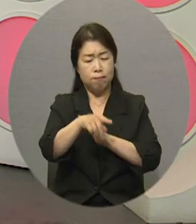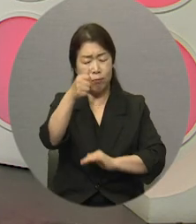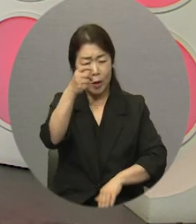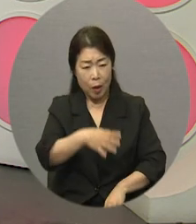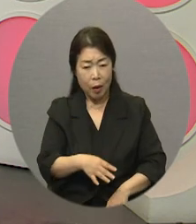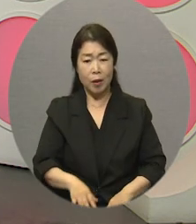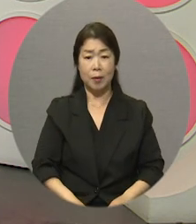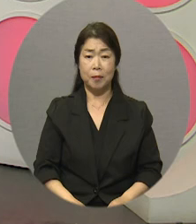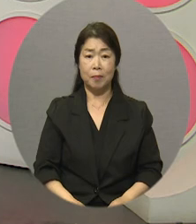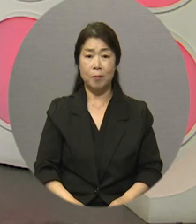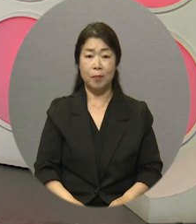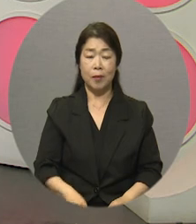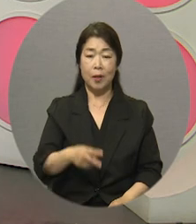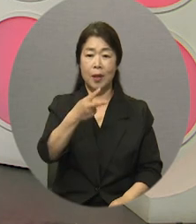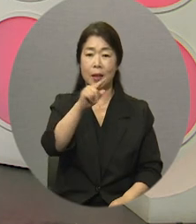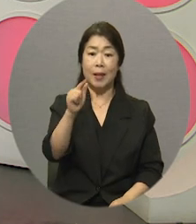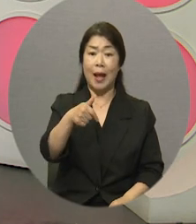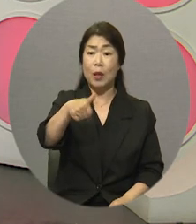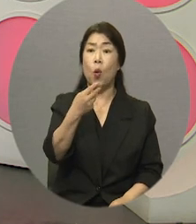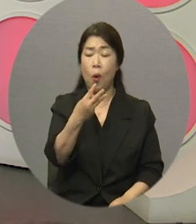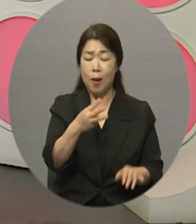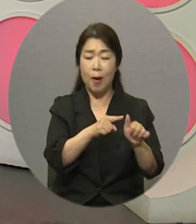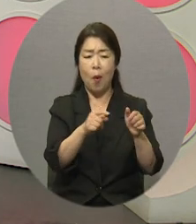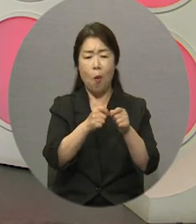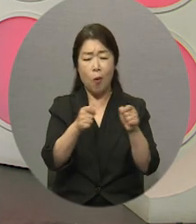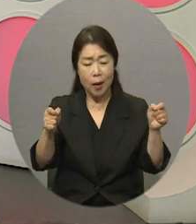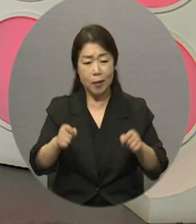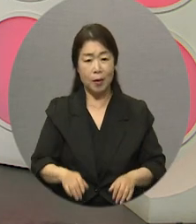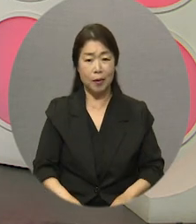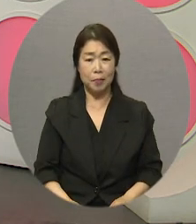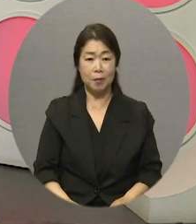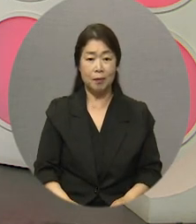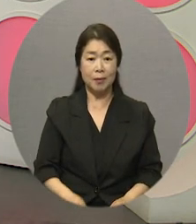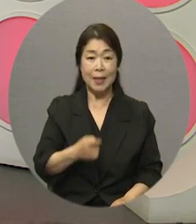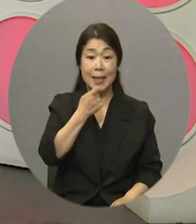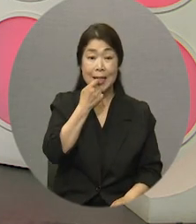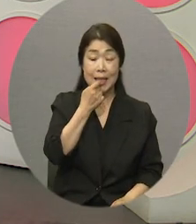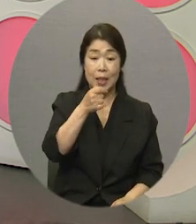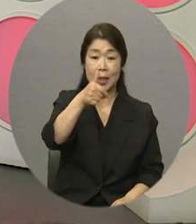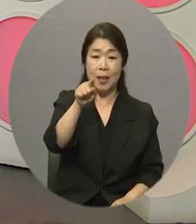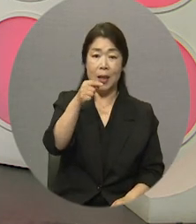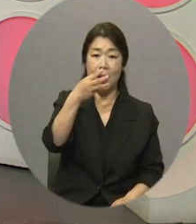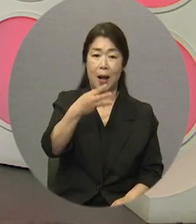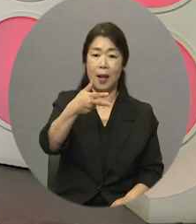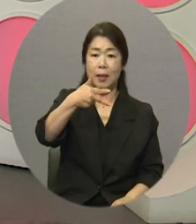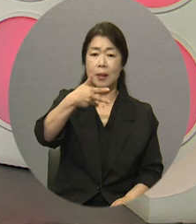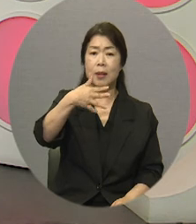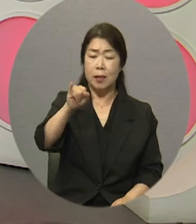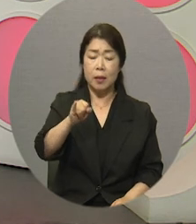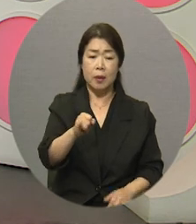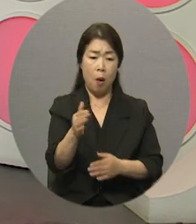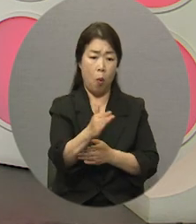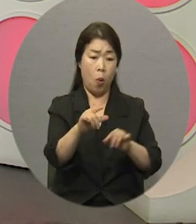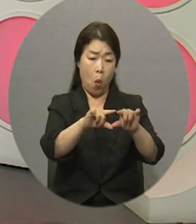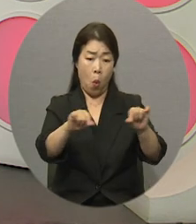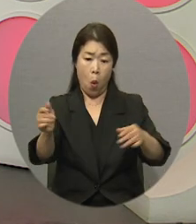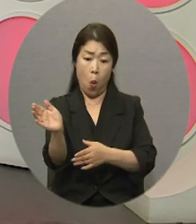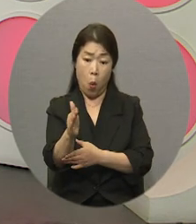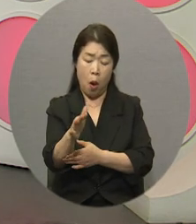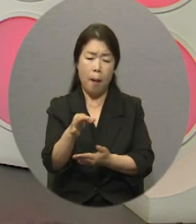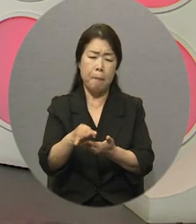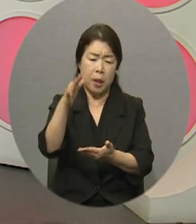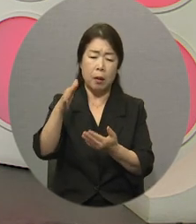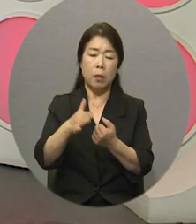됐습니다. 갈치는 아주 비싼 생선이라 자주 먹지 못했는데요. 그런데 할머니를